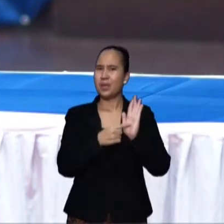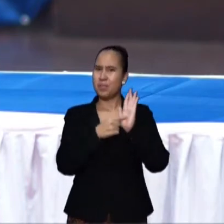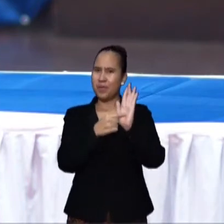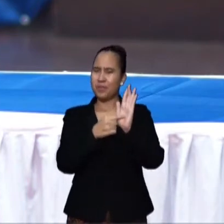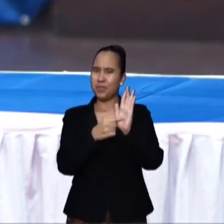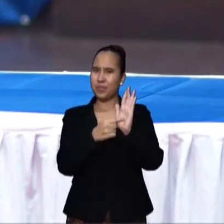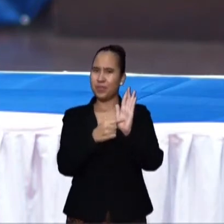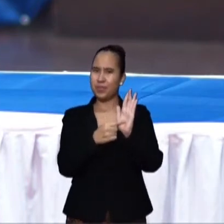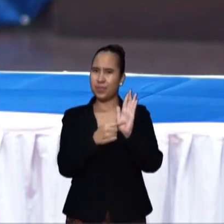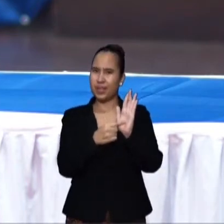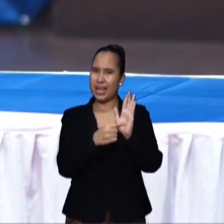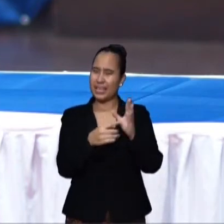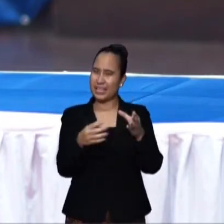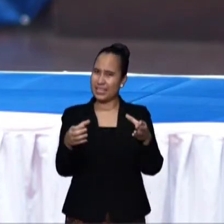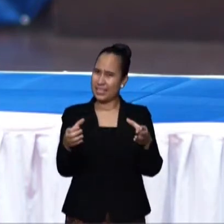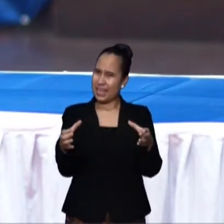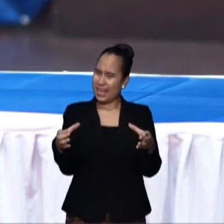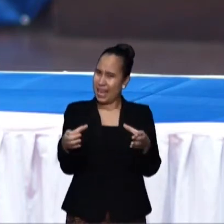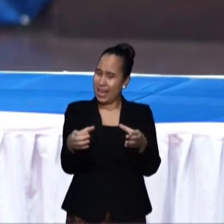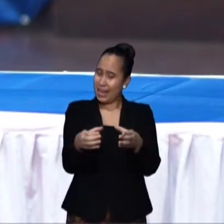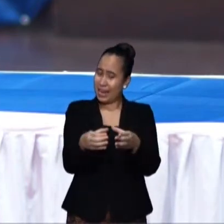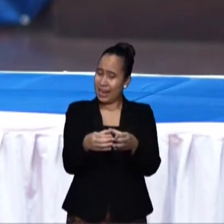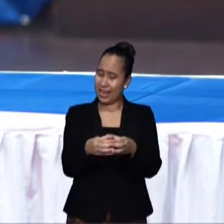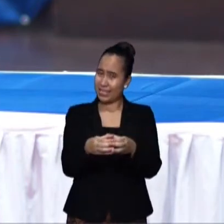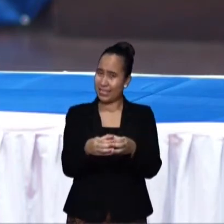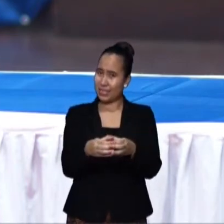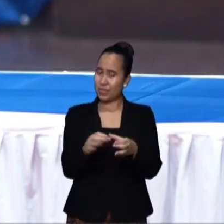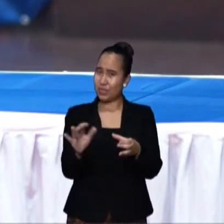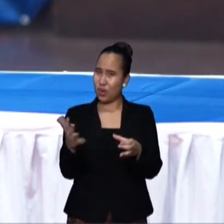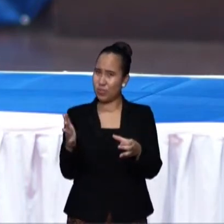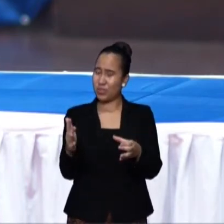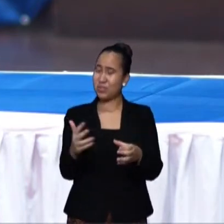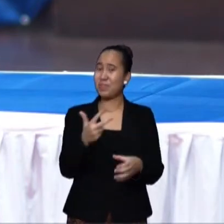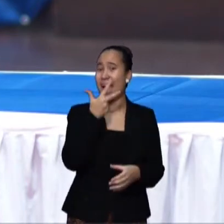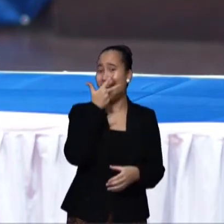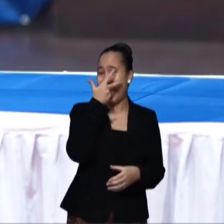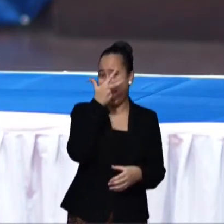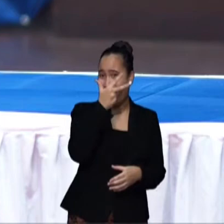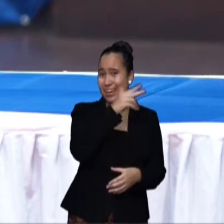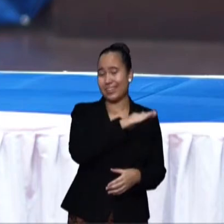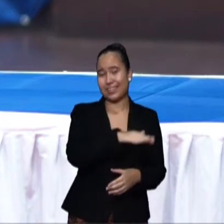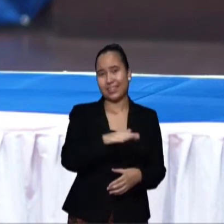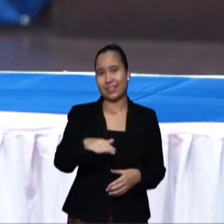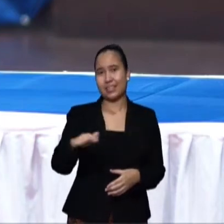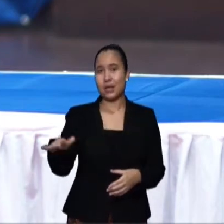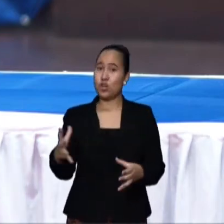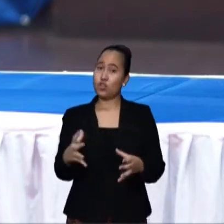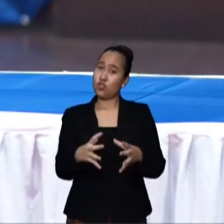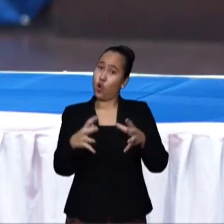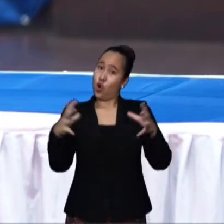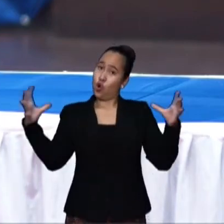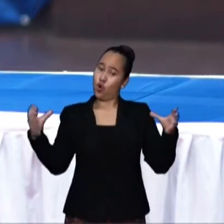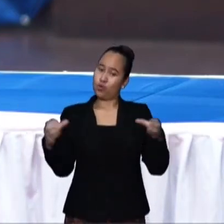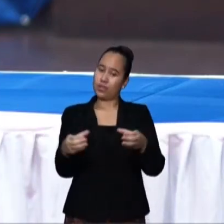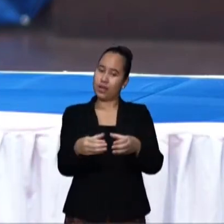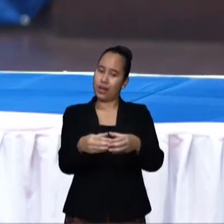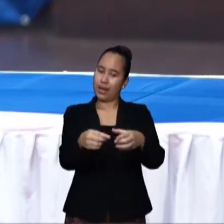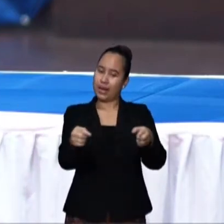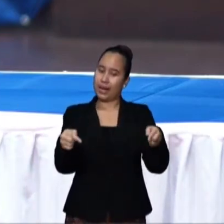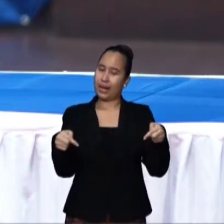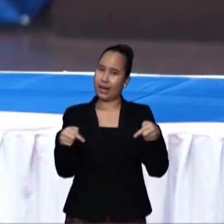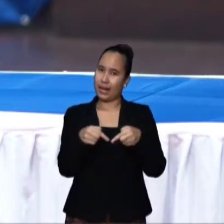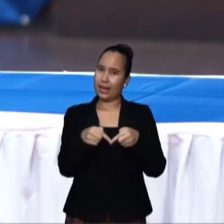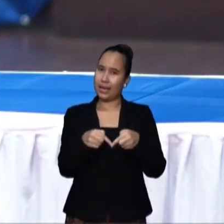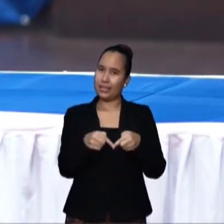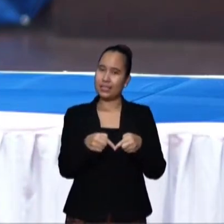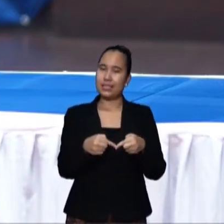heel klein lokaal, dan kan je soms maar 8 kinderen in. Heb je een heel groot lokaal dat groter is dan 7x7, dan kun je